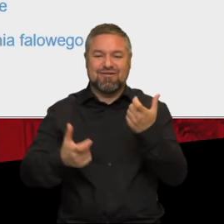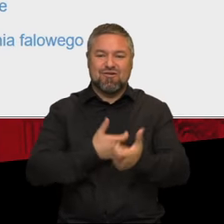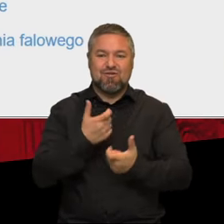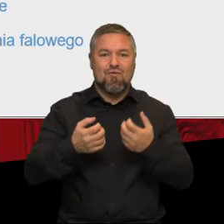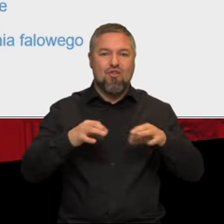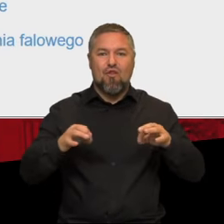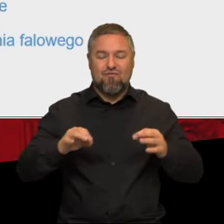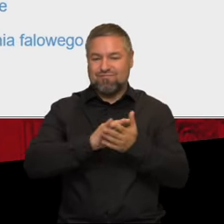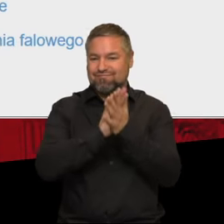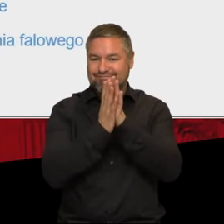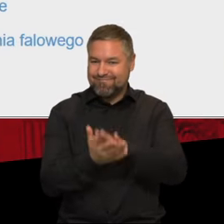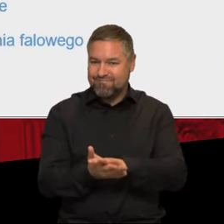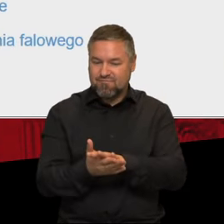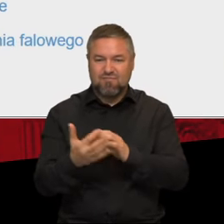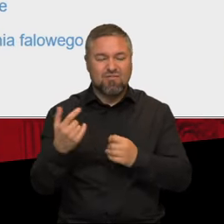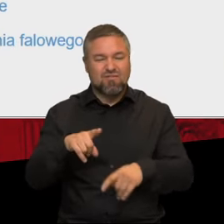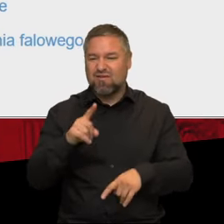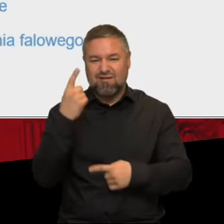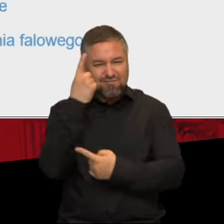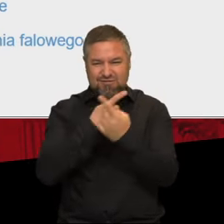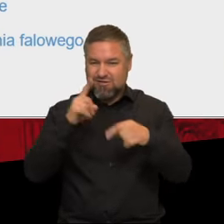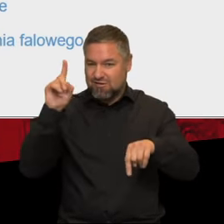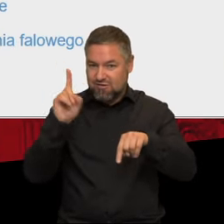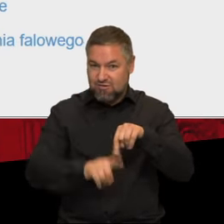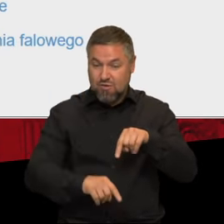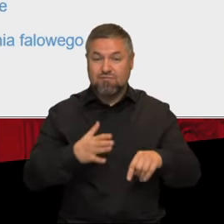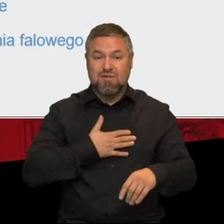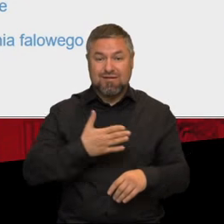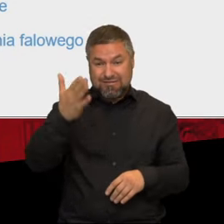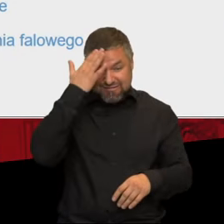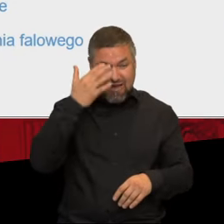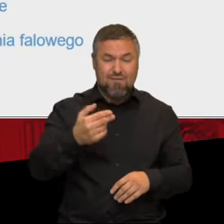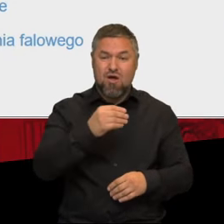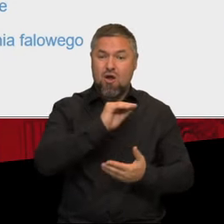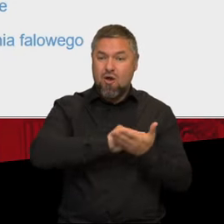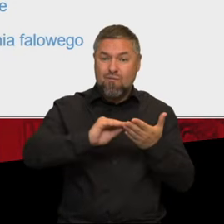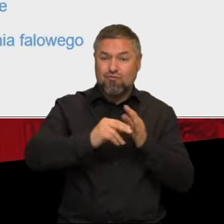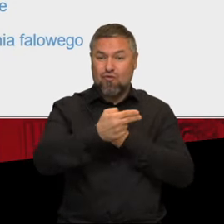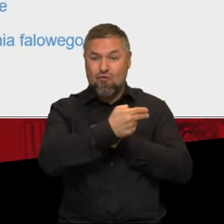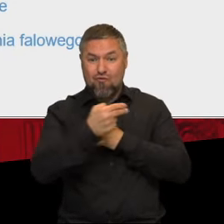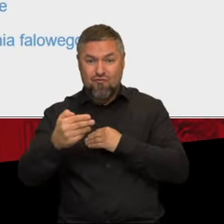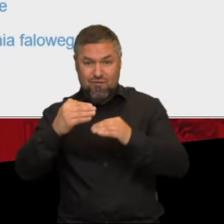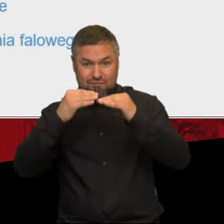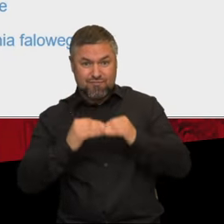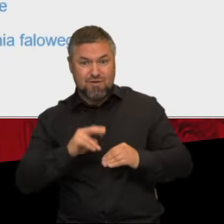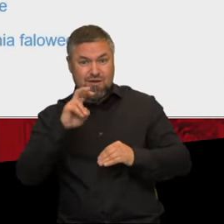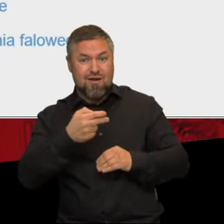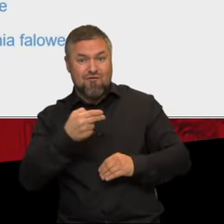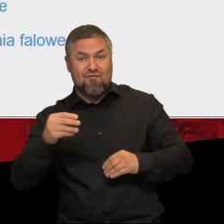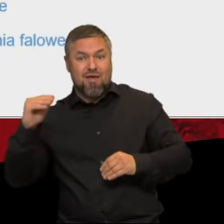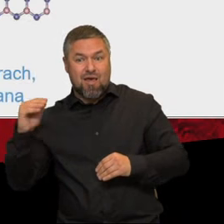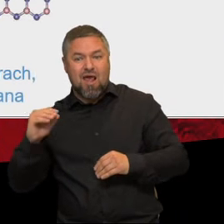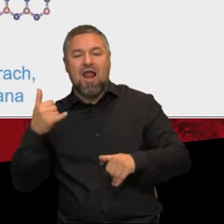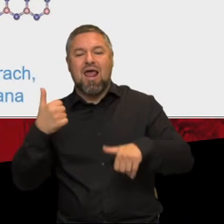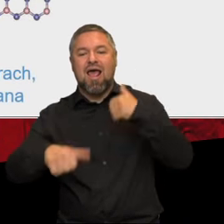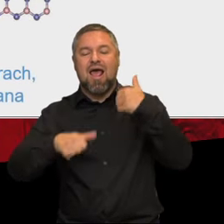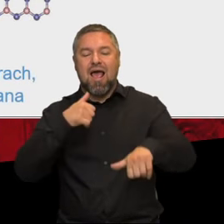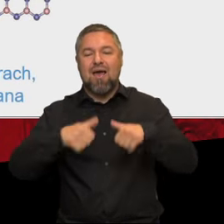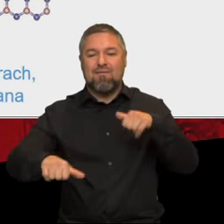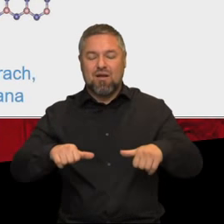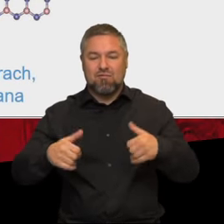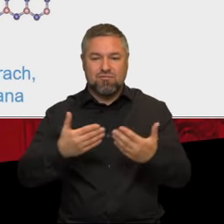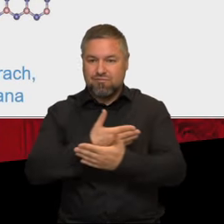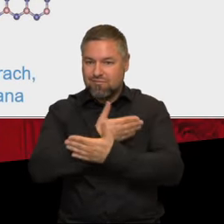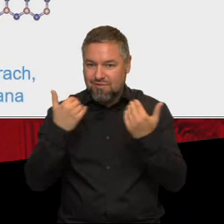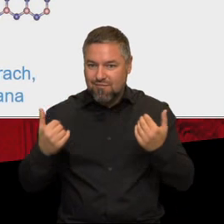dowolny proces. Oczywiście jest to naiwne myślenie, mimo że równanie znamy, ono jest poniżej, ale brakuje w nim kilku składników, które magicznie